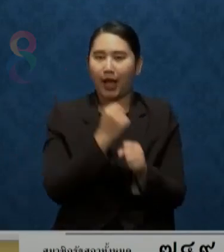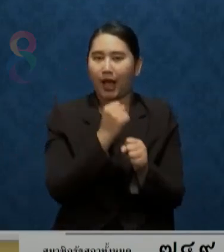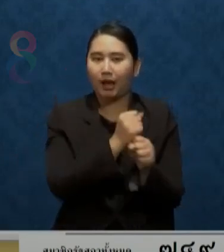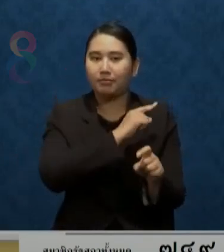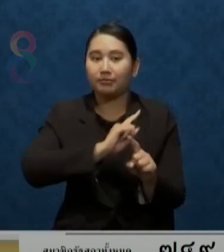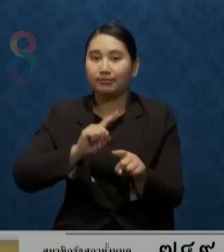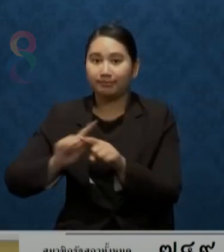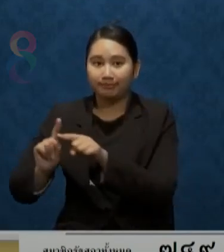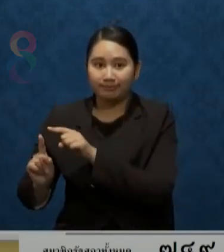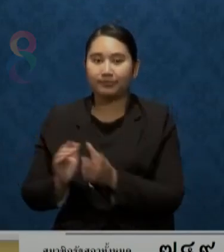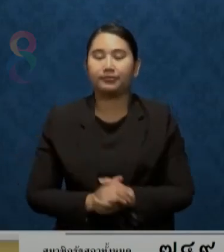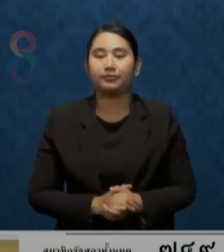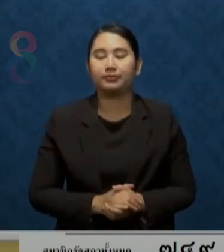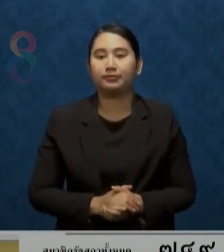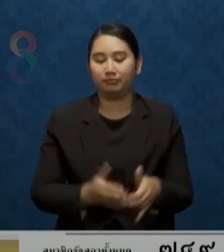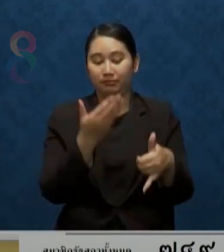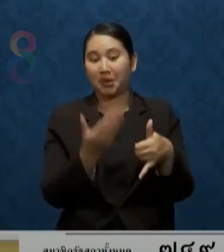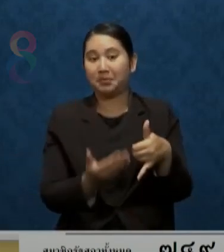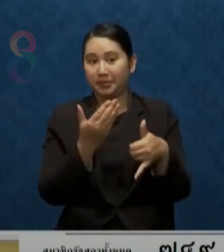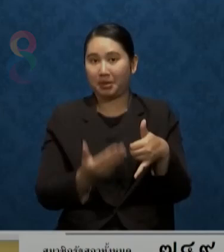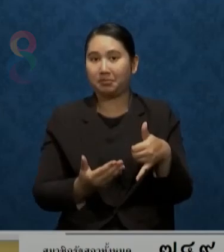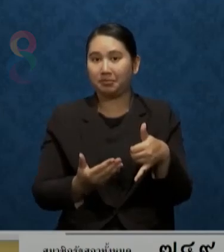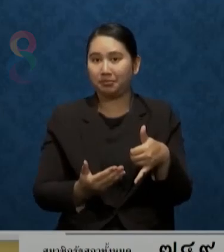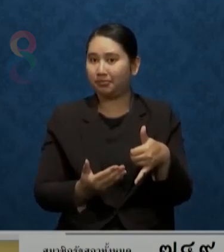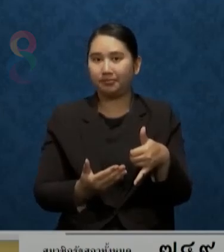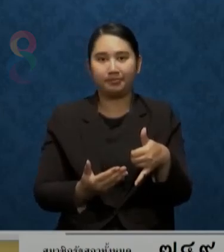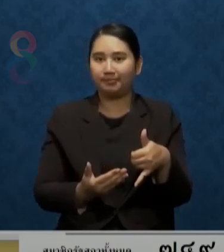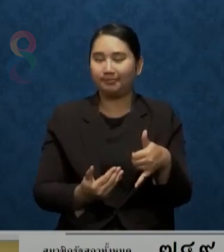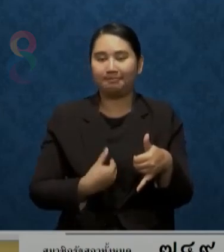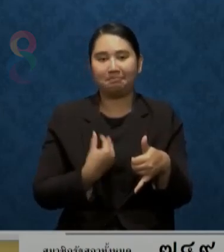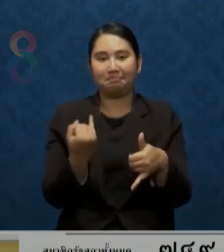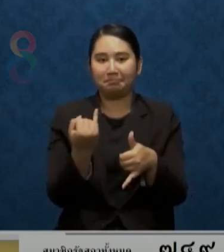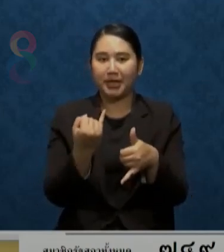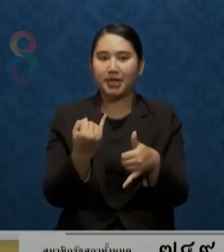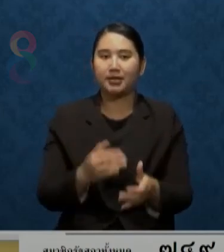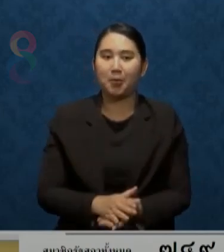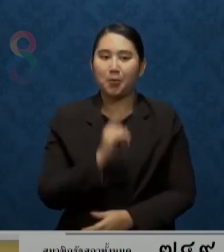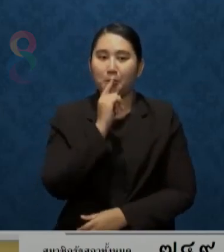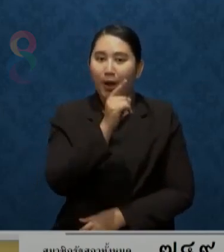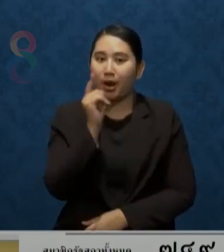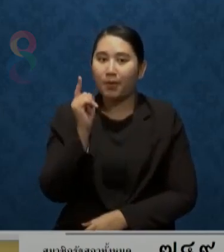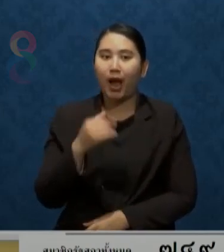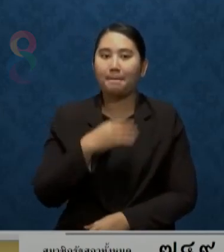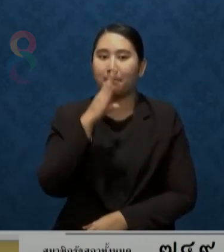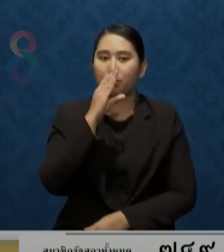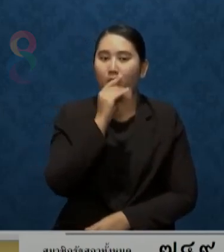ายแสดงพฤติกรรมไปในแนวทางที่ให้ร้าย ไม่ว่าจะพูดจ